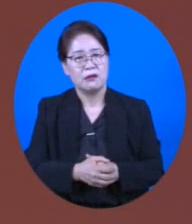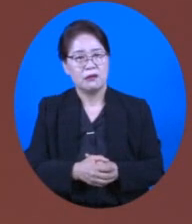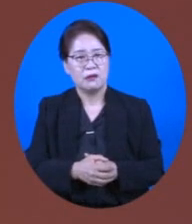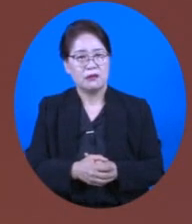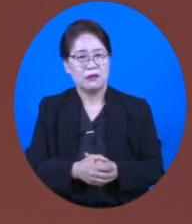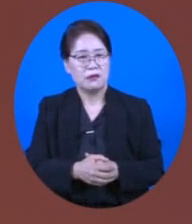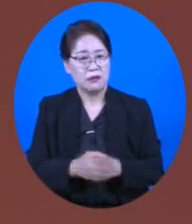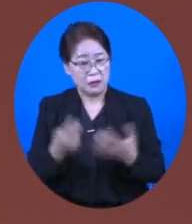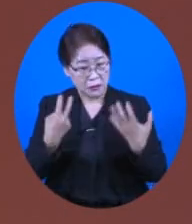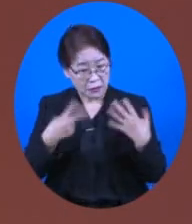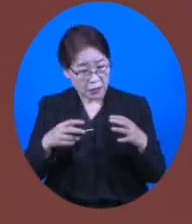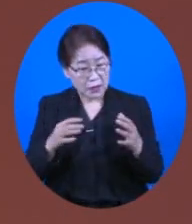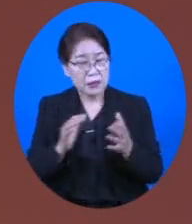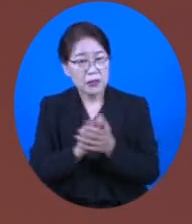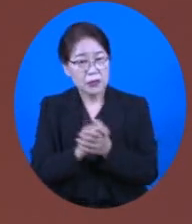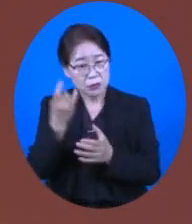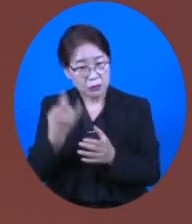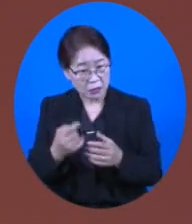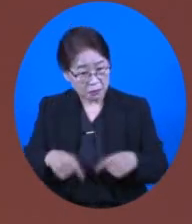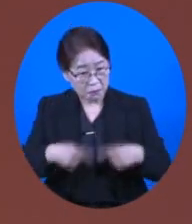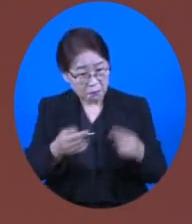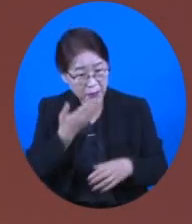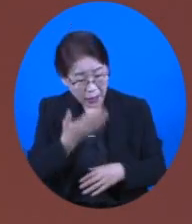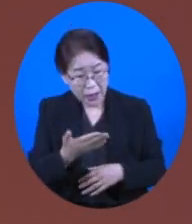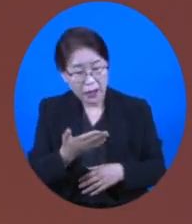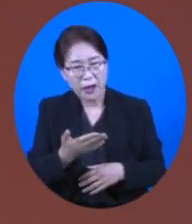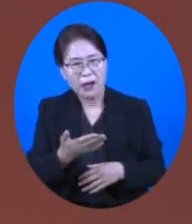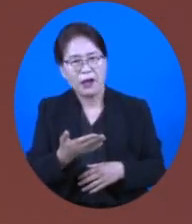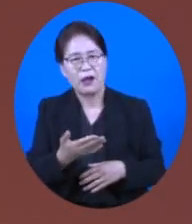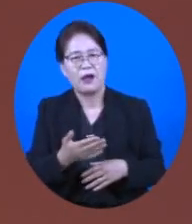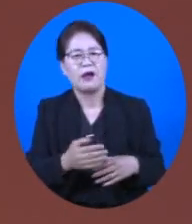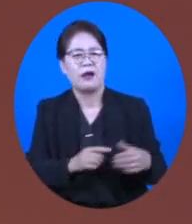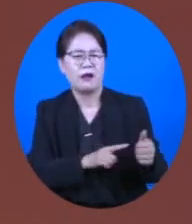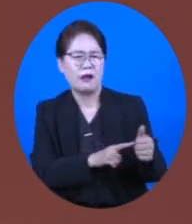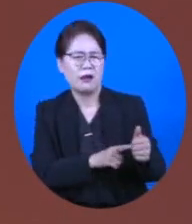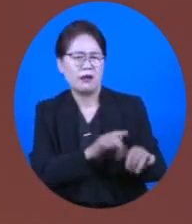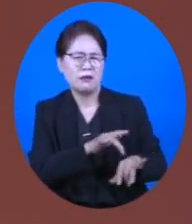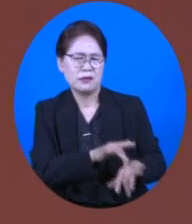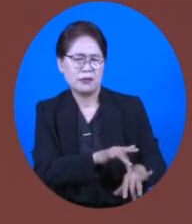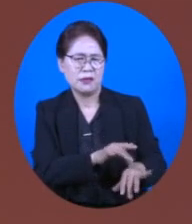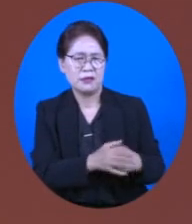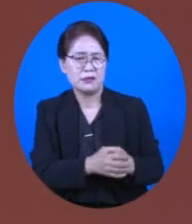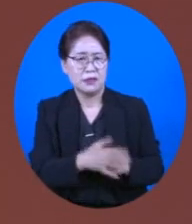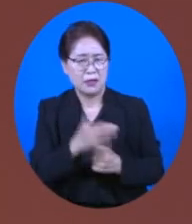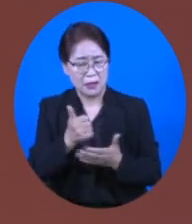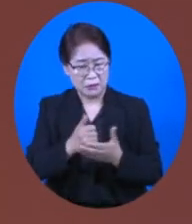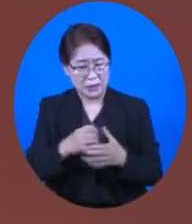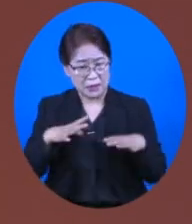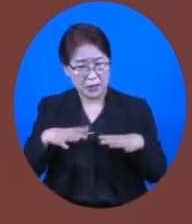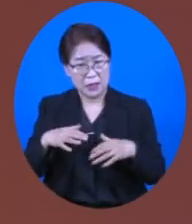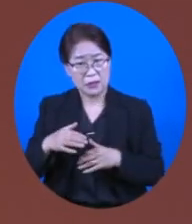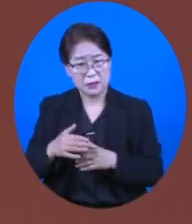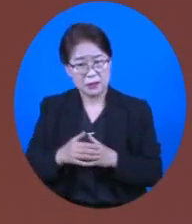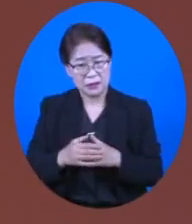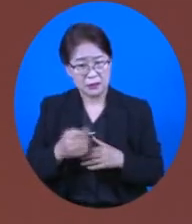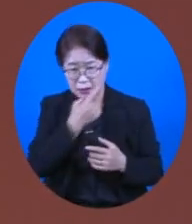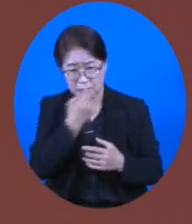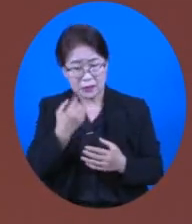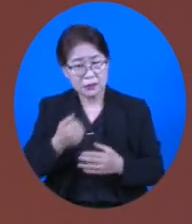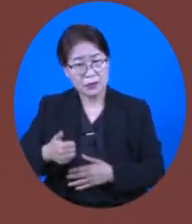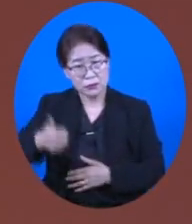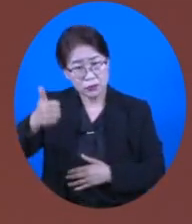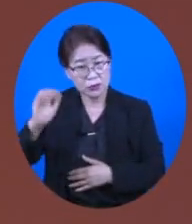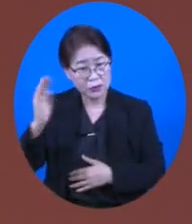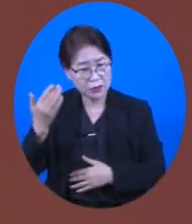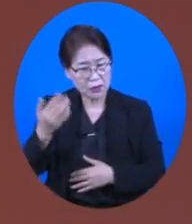그러면서 다니엘 기도에 참석하겠다고 해? 그러면서 뭐 하나님을 자랑하는 간증의 주인공이 되겠다고?